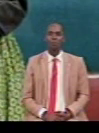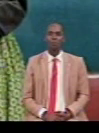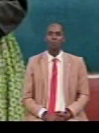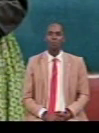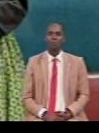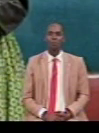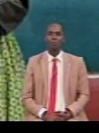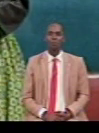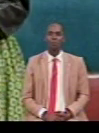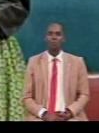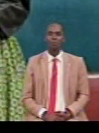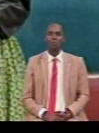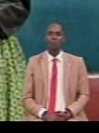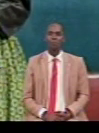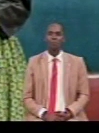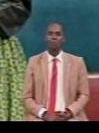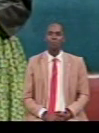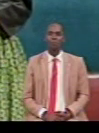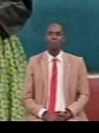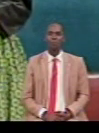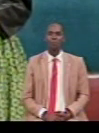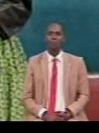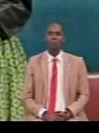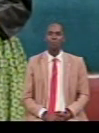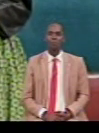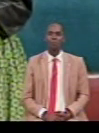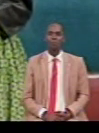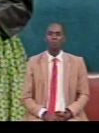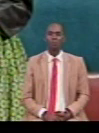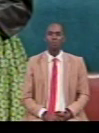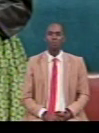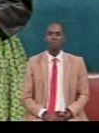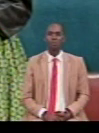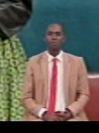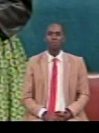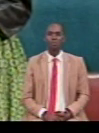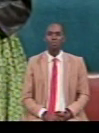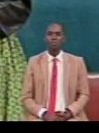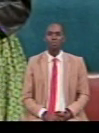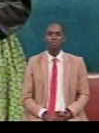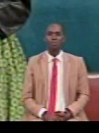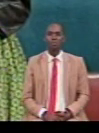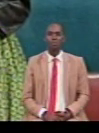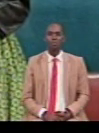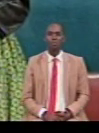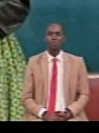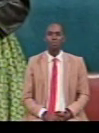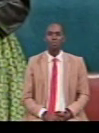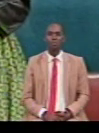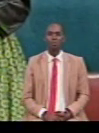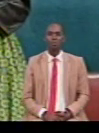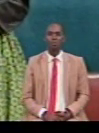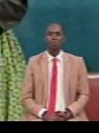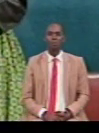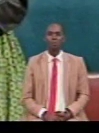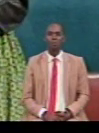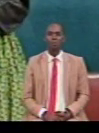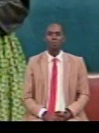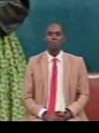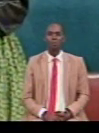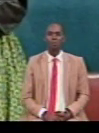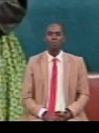maka. Ene vapitensita, na ishile umfu ile shiwi futi lile njevaliti. Ima,